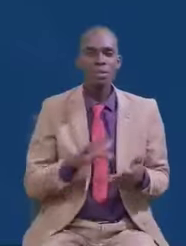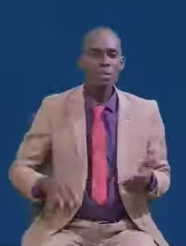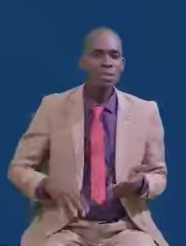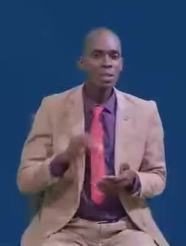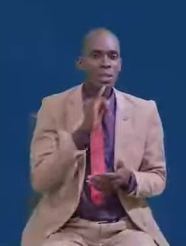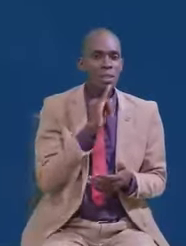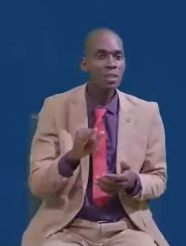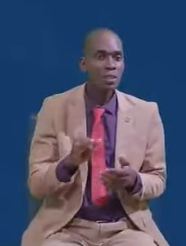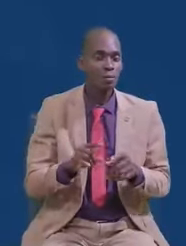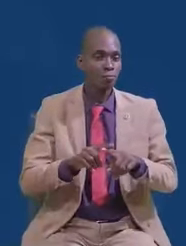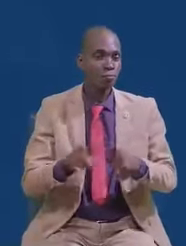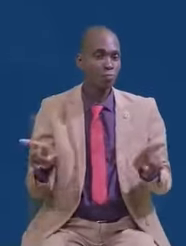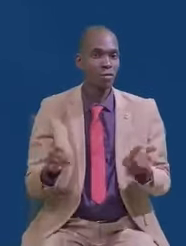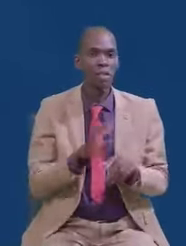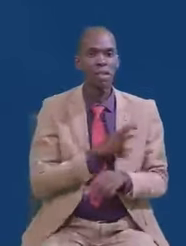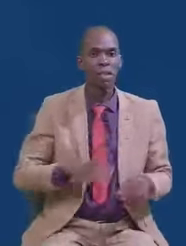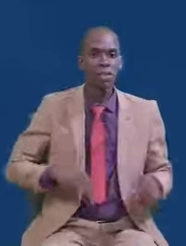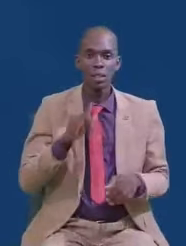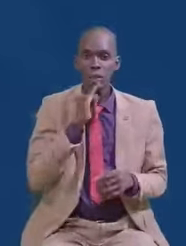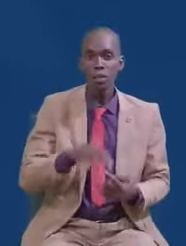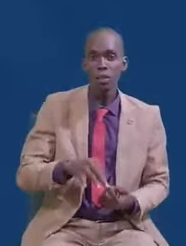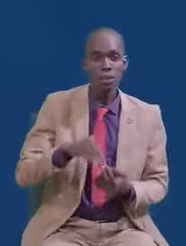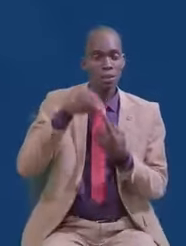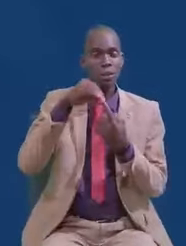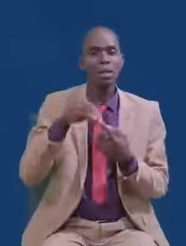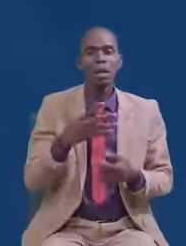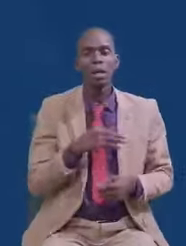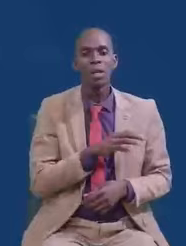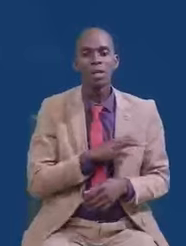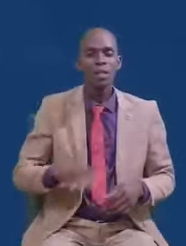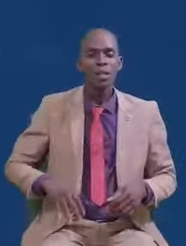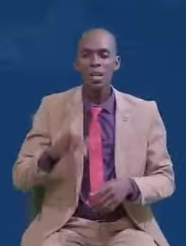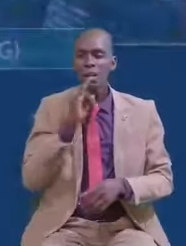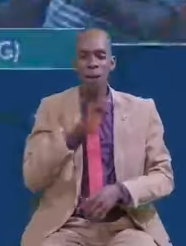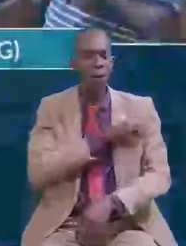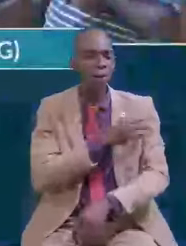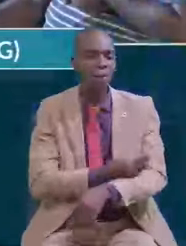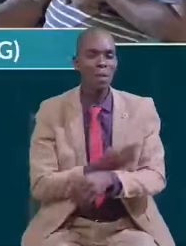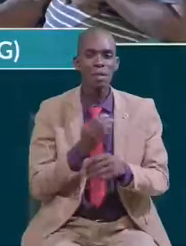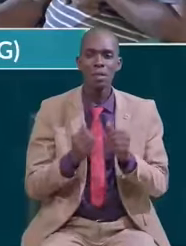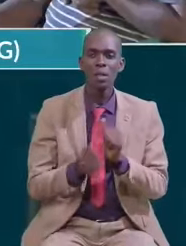Christ est unique, Christ est puissant et fort.